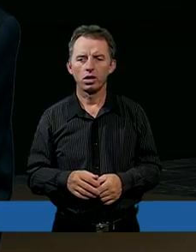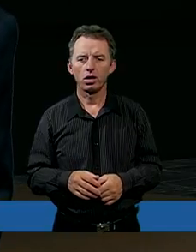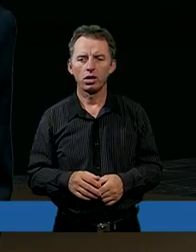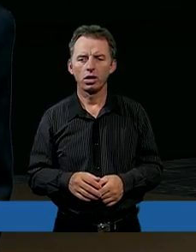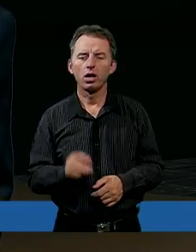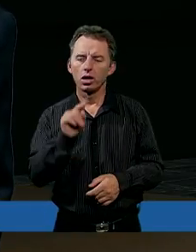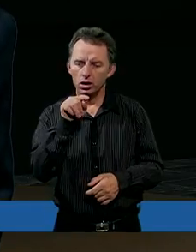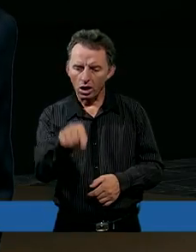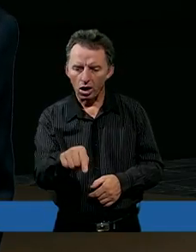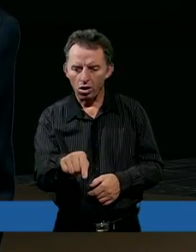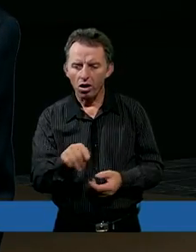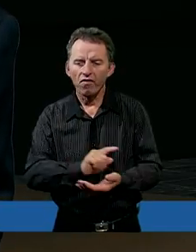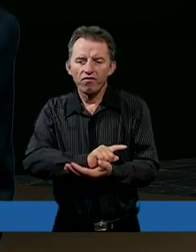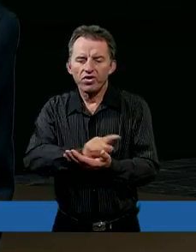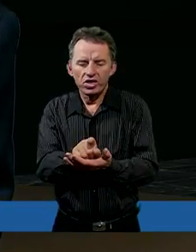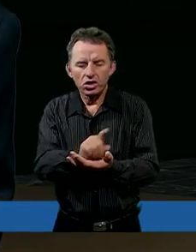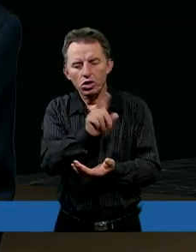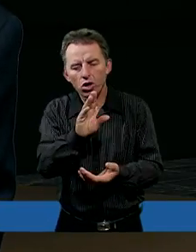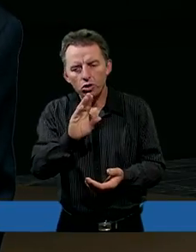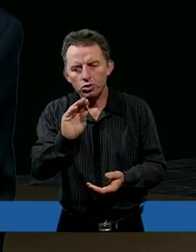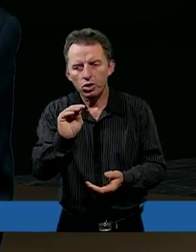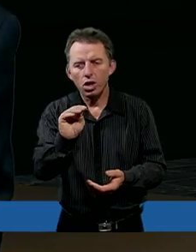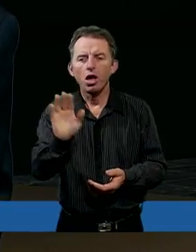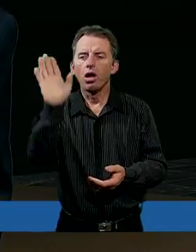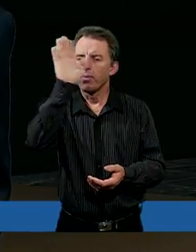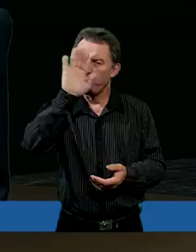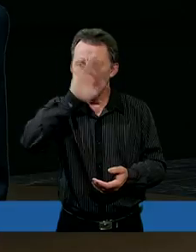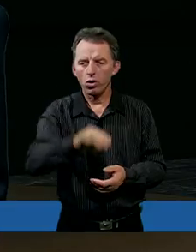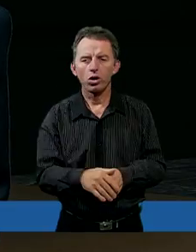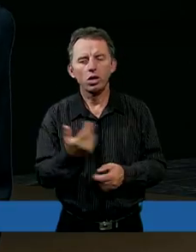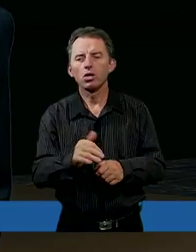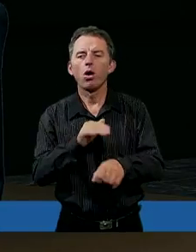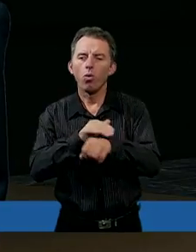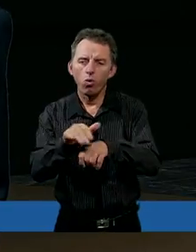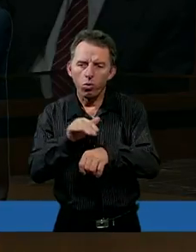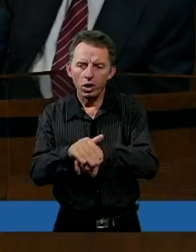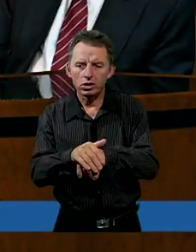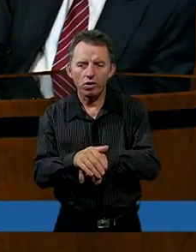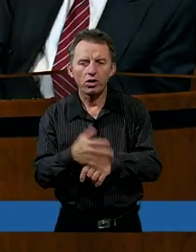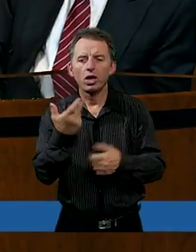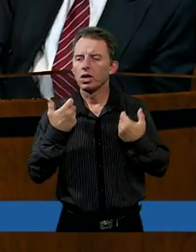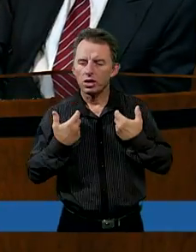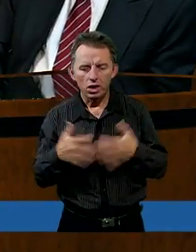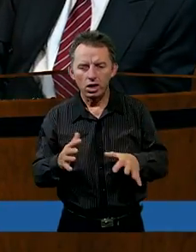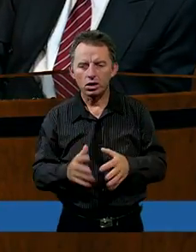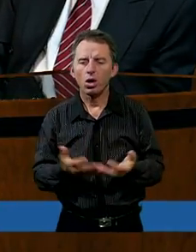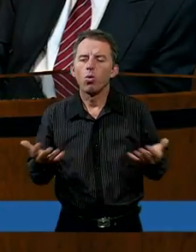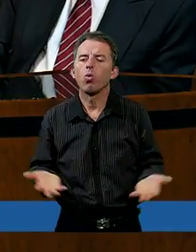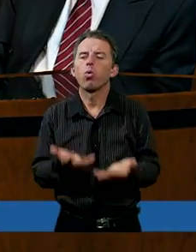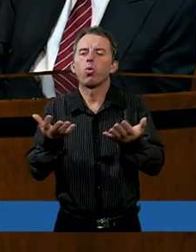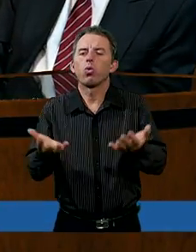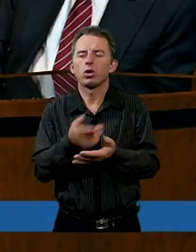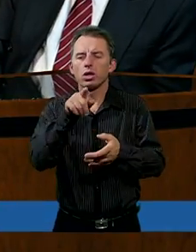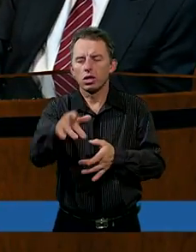No i z tego wynika, że to Bóg nie jest dość łaskawy, nie chce mu ulżyć w tym